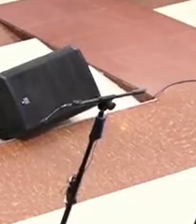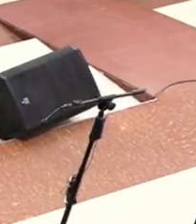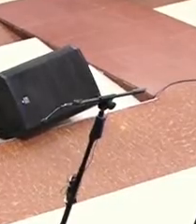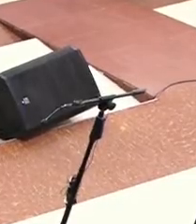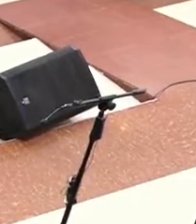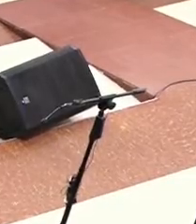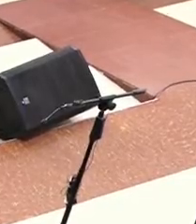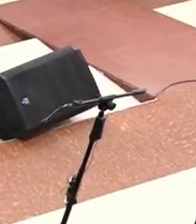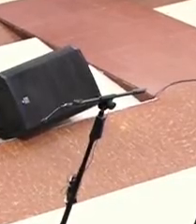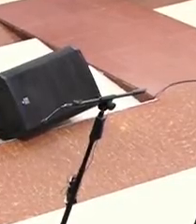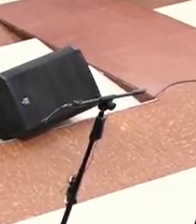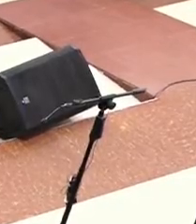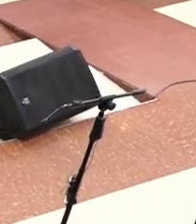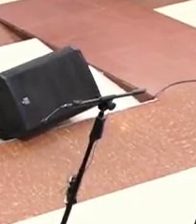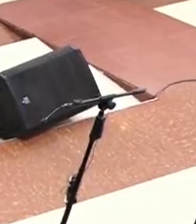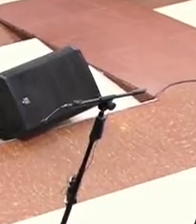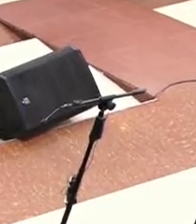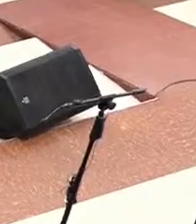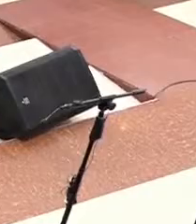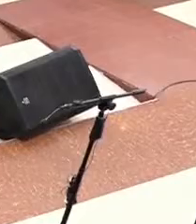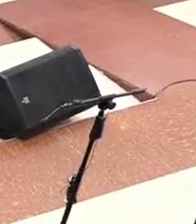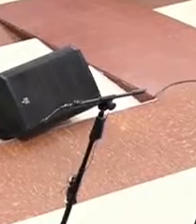bado nitaamini